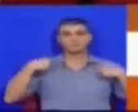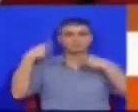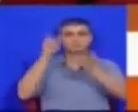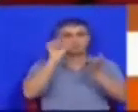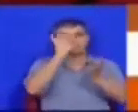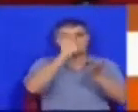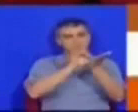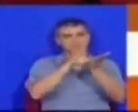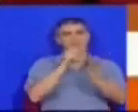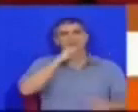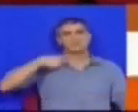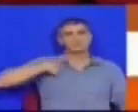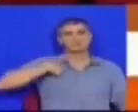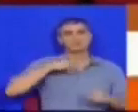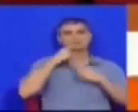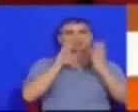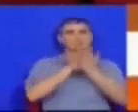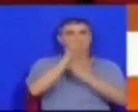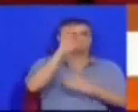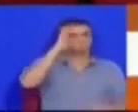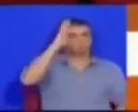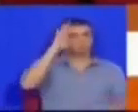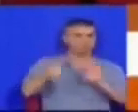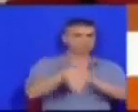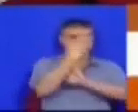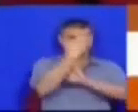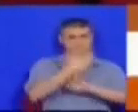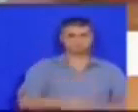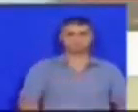באפסנאות, ניתן לך פנסיה שנה 13, שלום ולא להתראות. עורך דין גוטמן, תודה לך על הדברים.